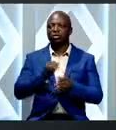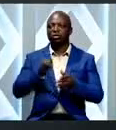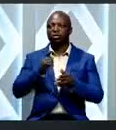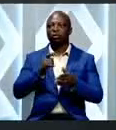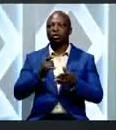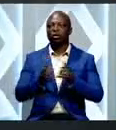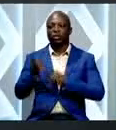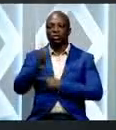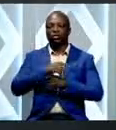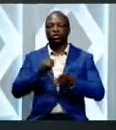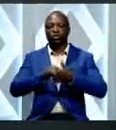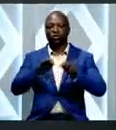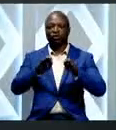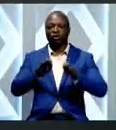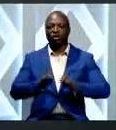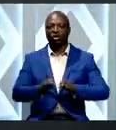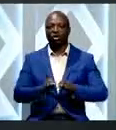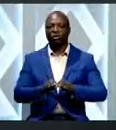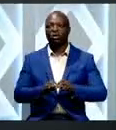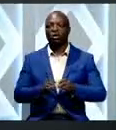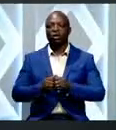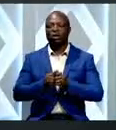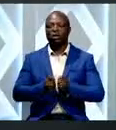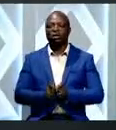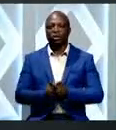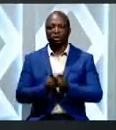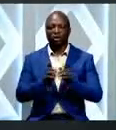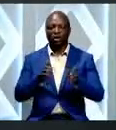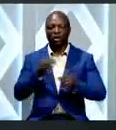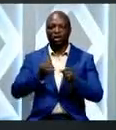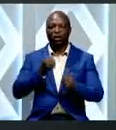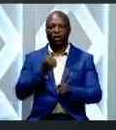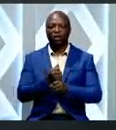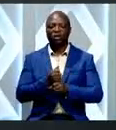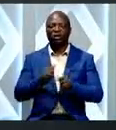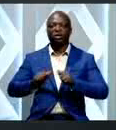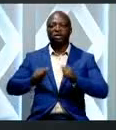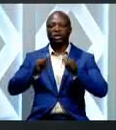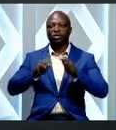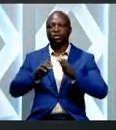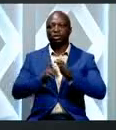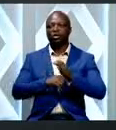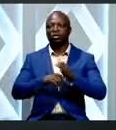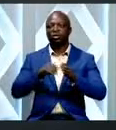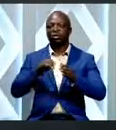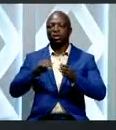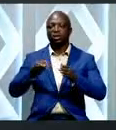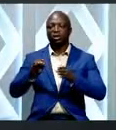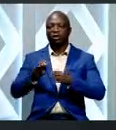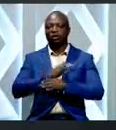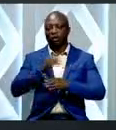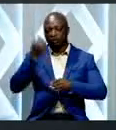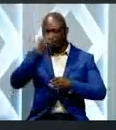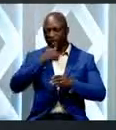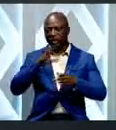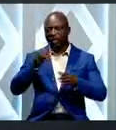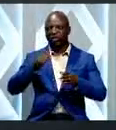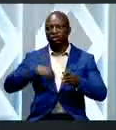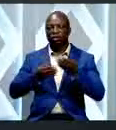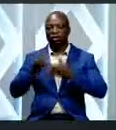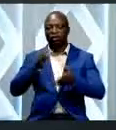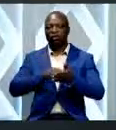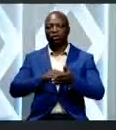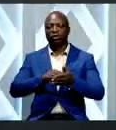du Forum InfraFor Africa et l'Assemblée générale annuelle des actionnaires de Africa 50. Nous reviendrons